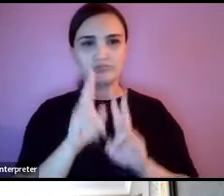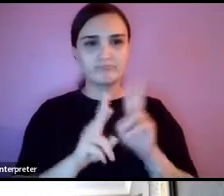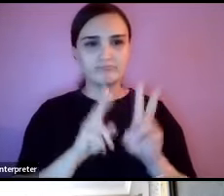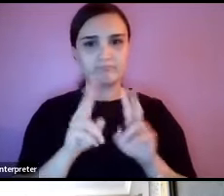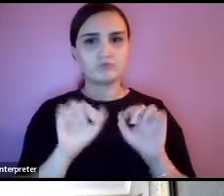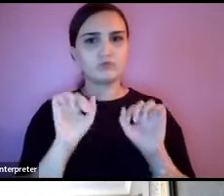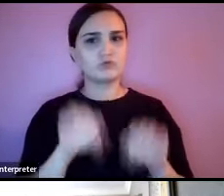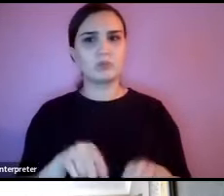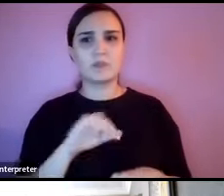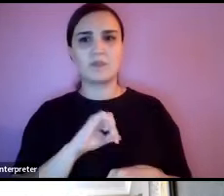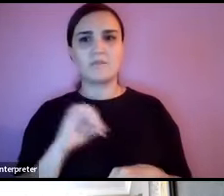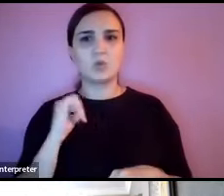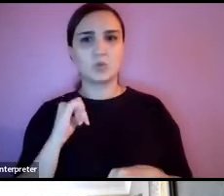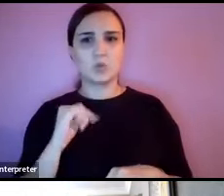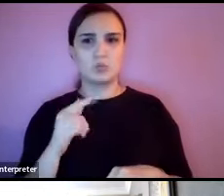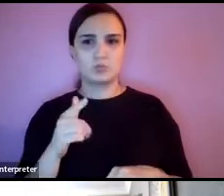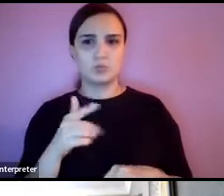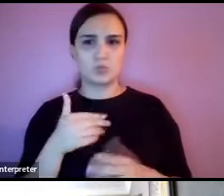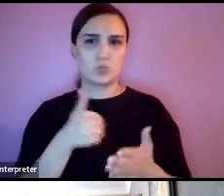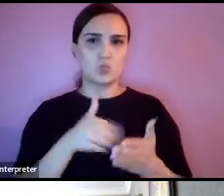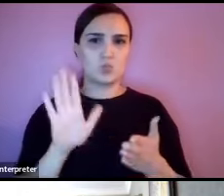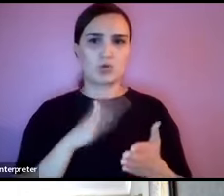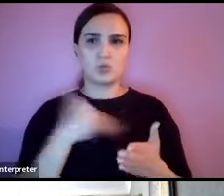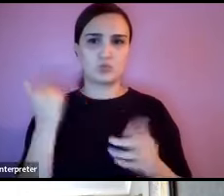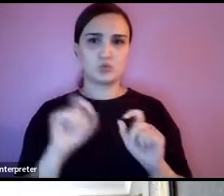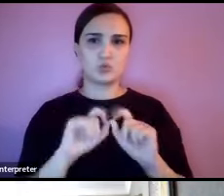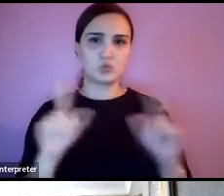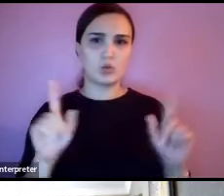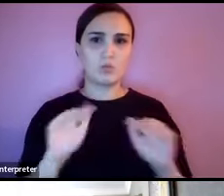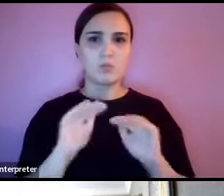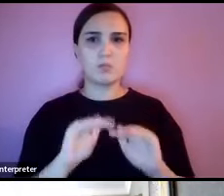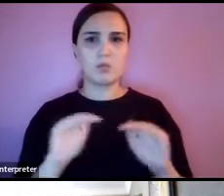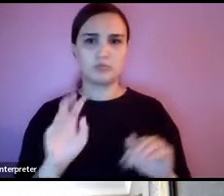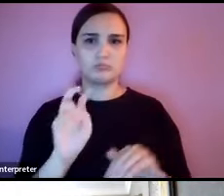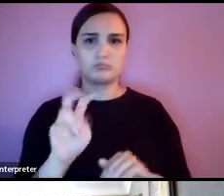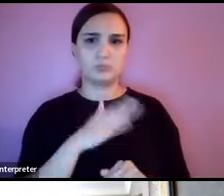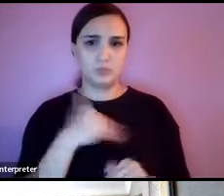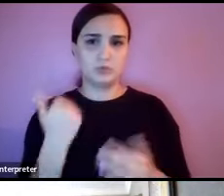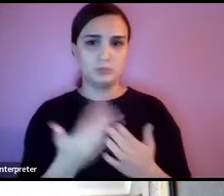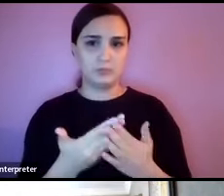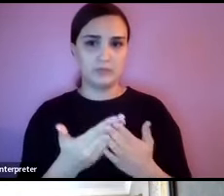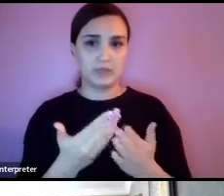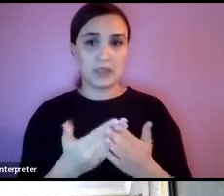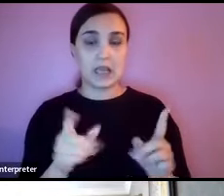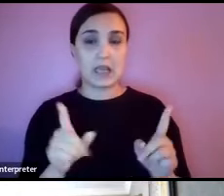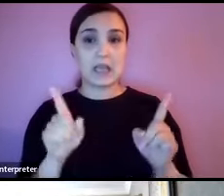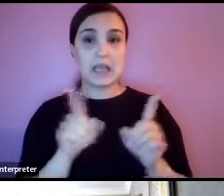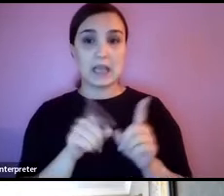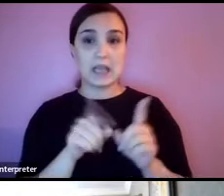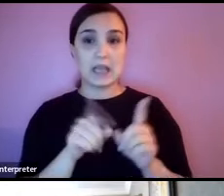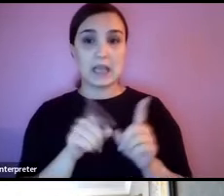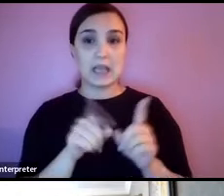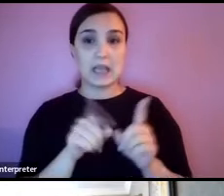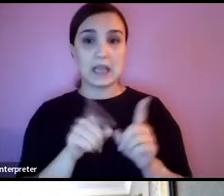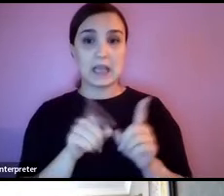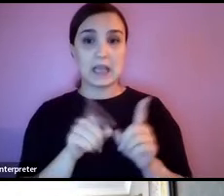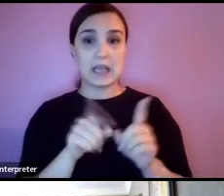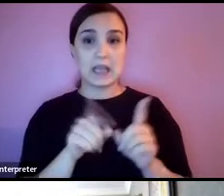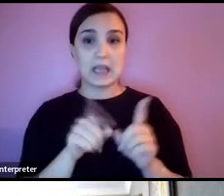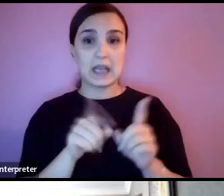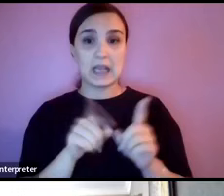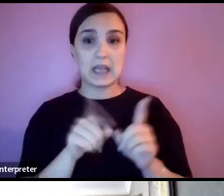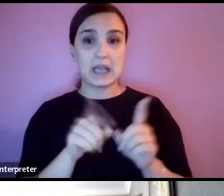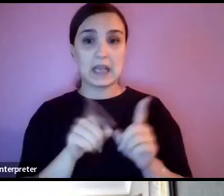კატეგორიულად უარს აცხადებს სკოლაში, ან თქვათ ბავშვი წასვლაზე, ესეც ეს ნიშნები არის ძალიან